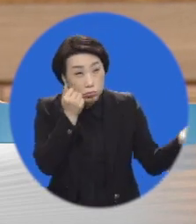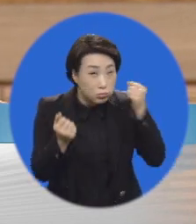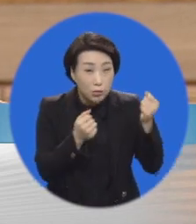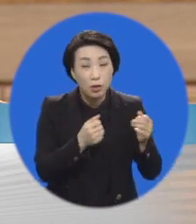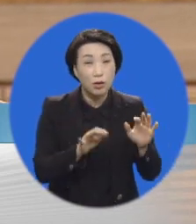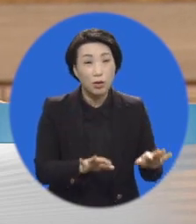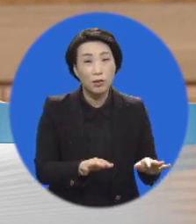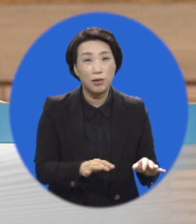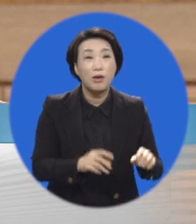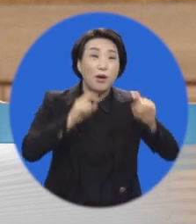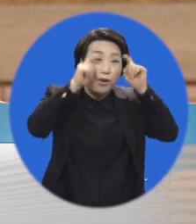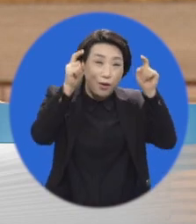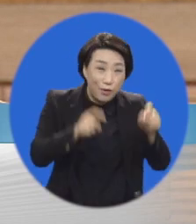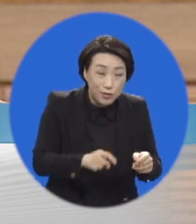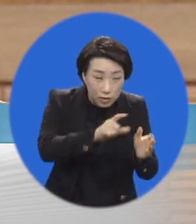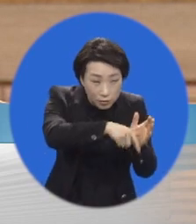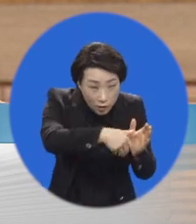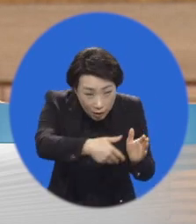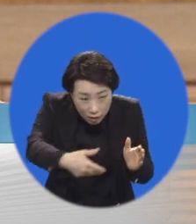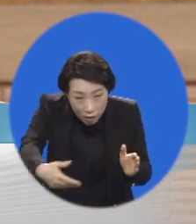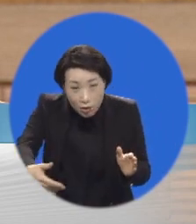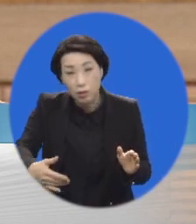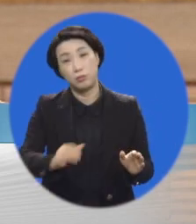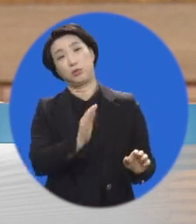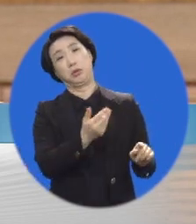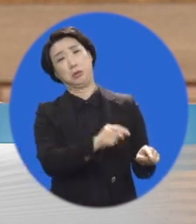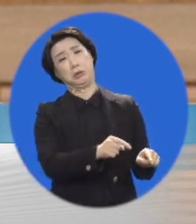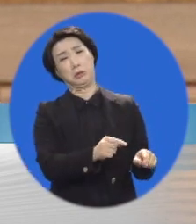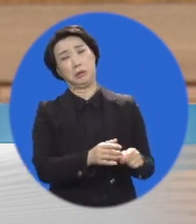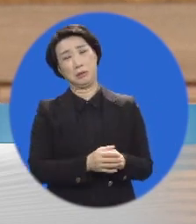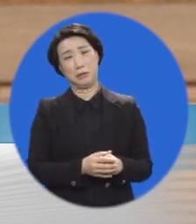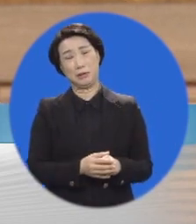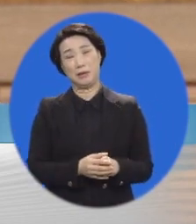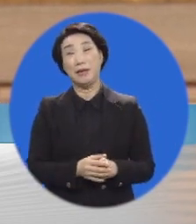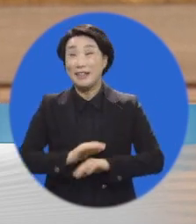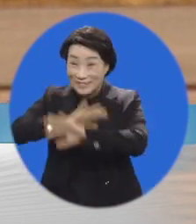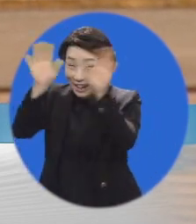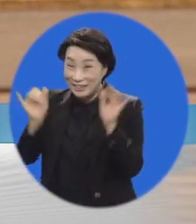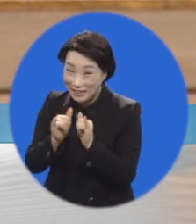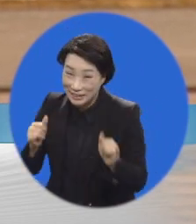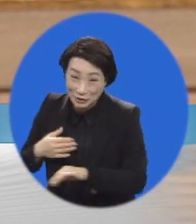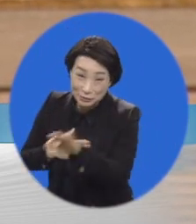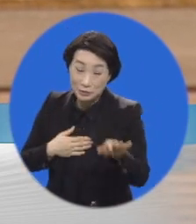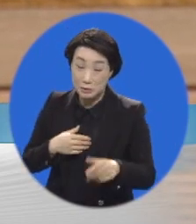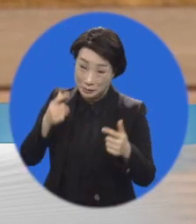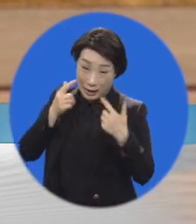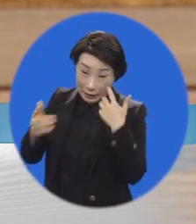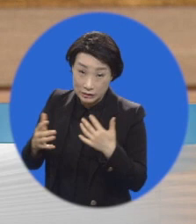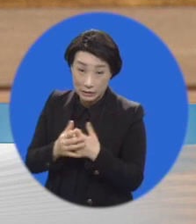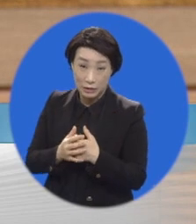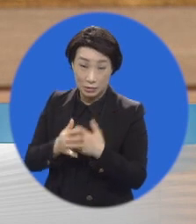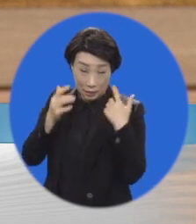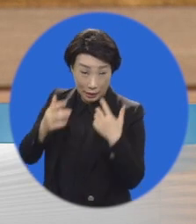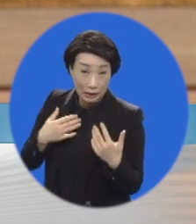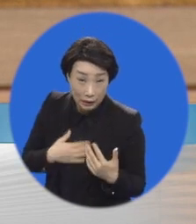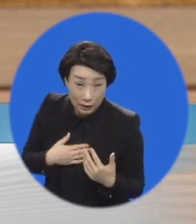그래서 어리석은 세월을 보내는 거예요 낮의 인생은 분명하고도